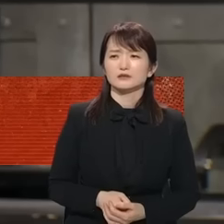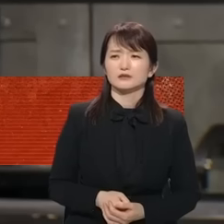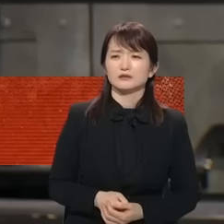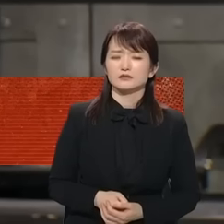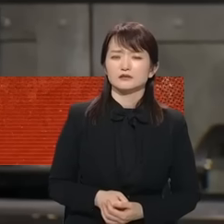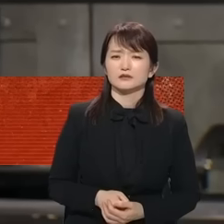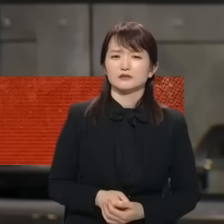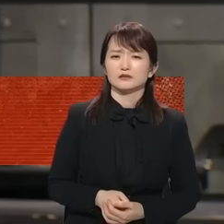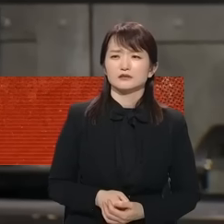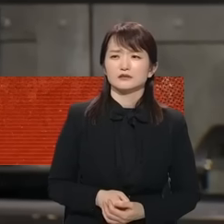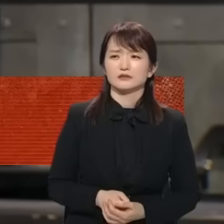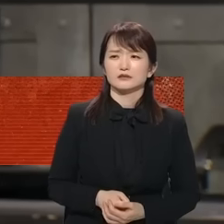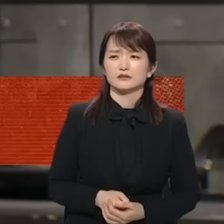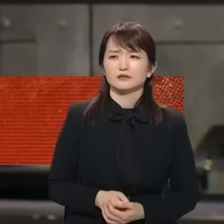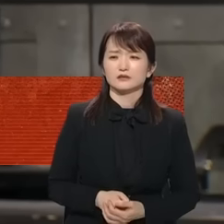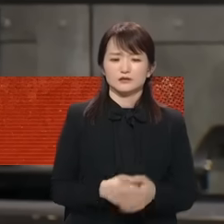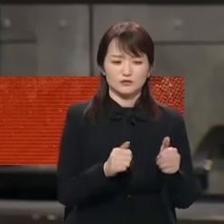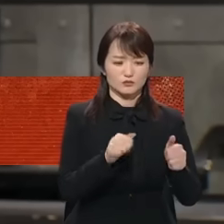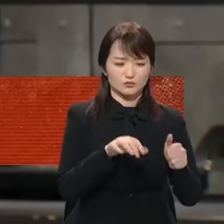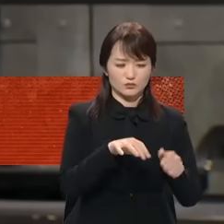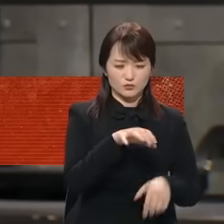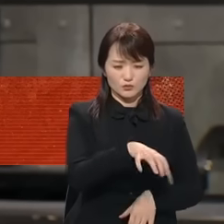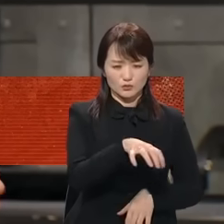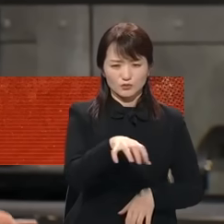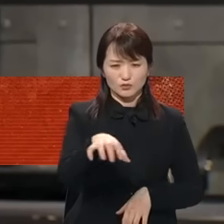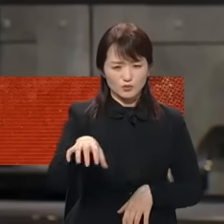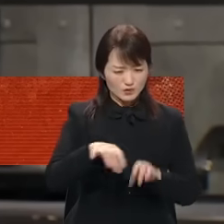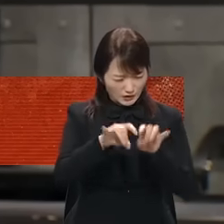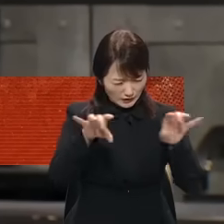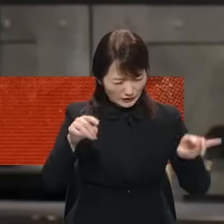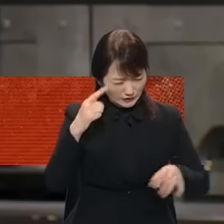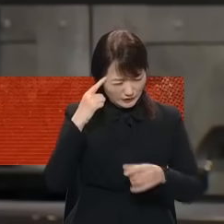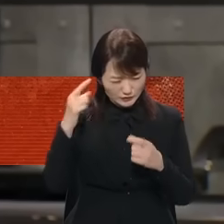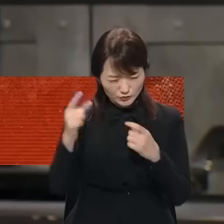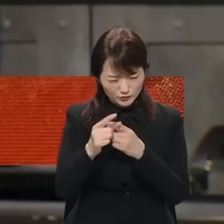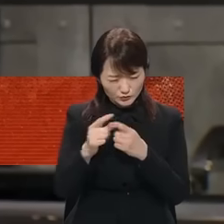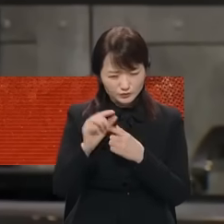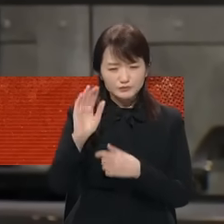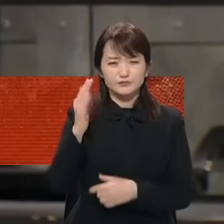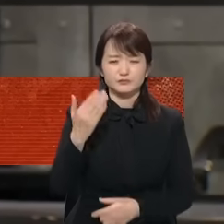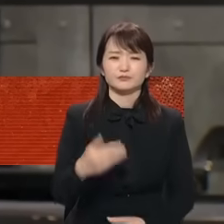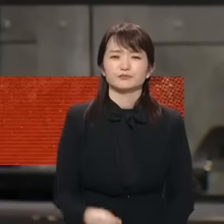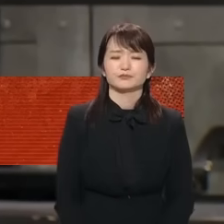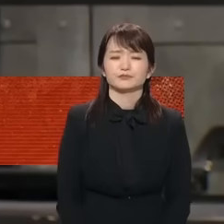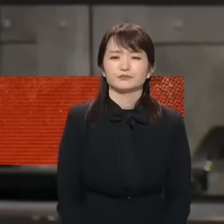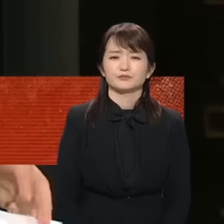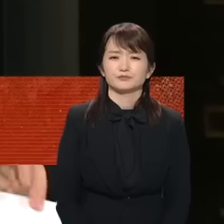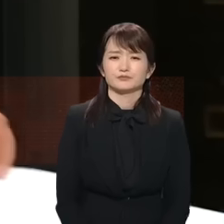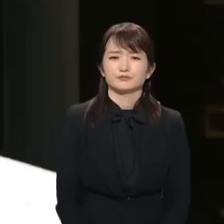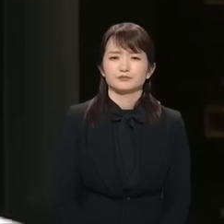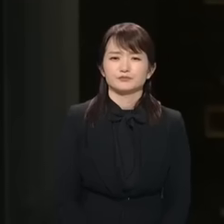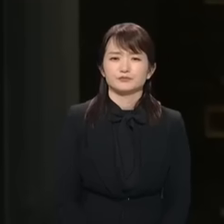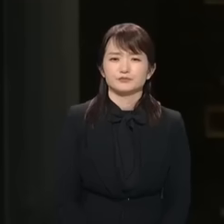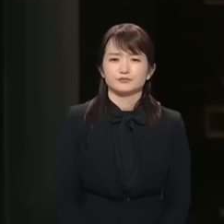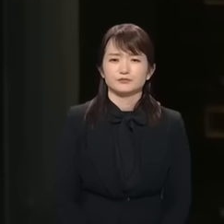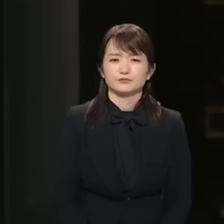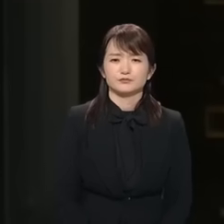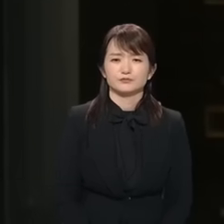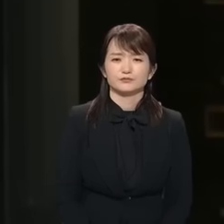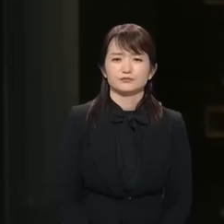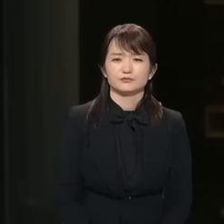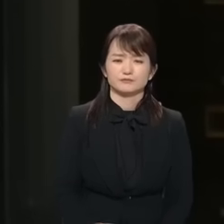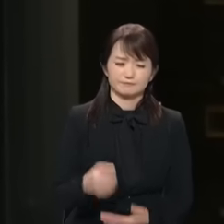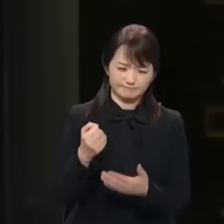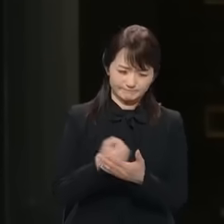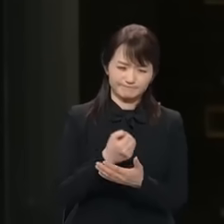될든지 이게 법원별로 앞으로 큰 고민이 될 겁니다 이런 사건들이 이어질 테니까요 예 아휴 참